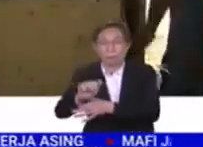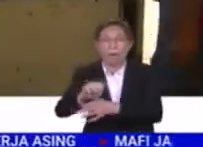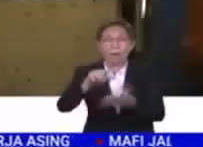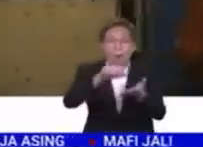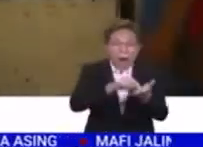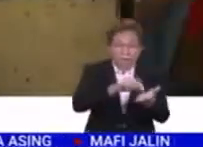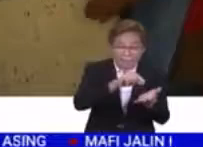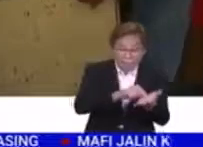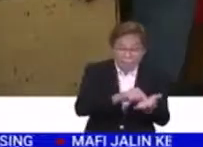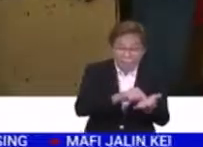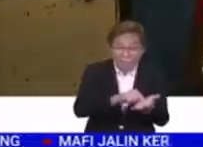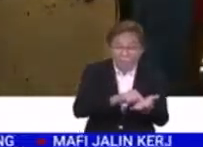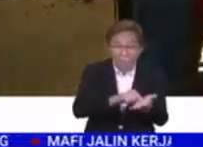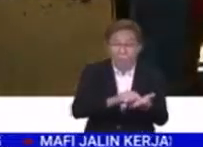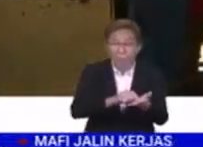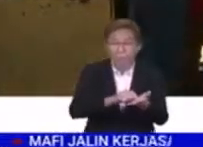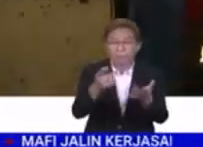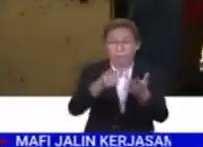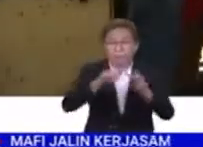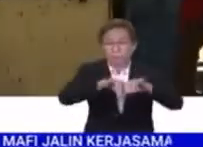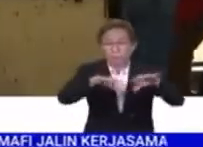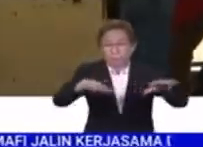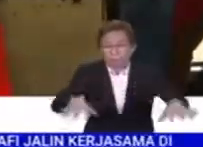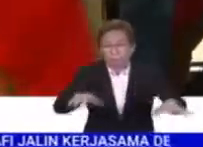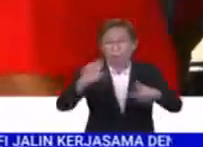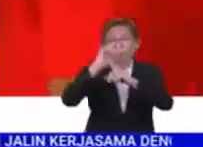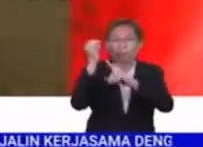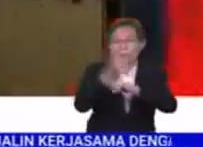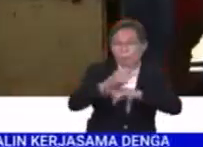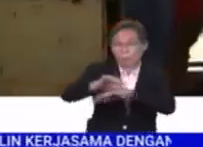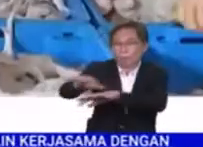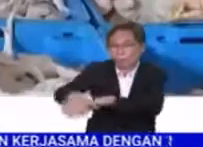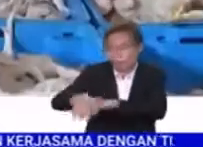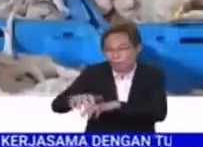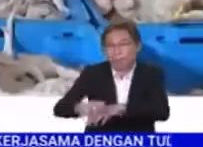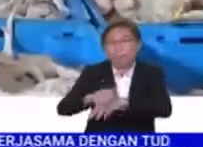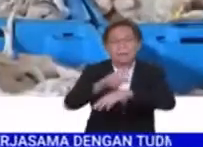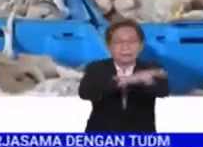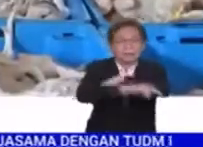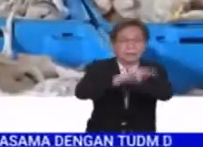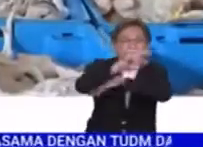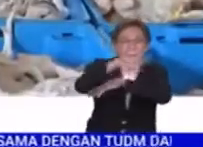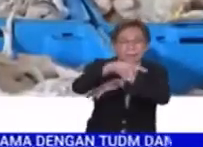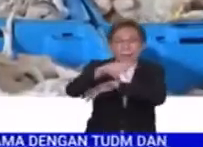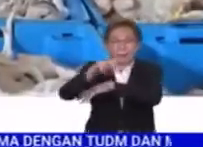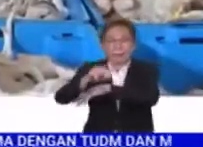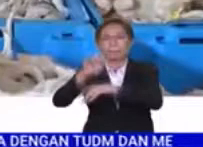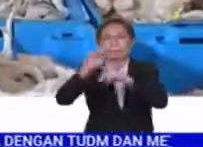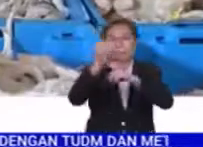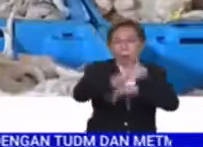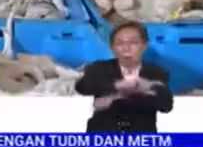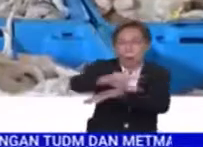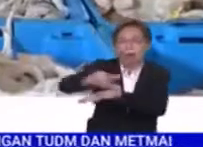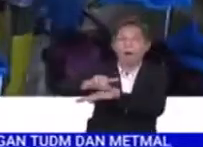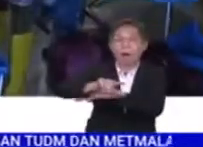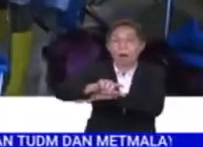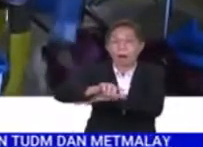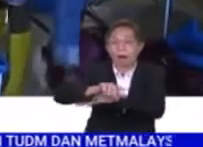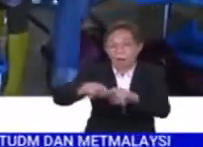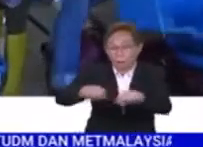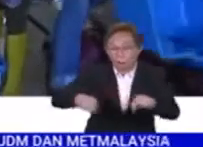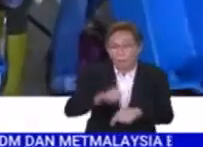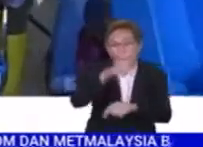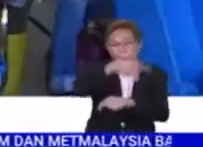ayam pula adalah melalui jaringan rangkaian pertubuhan peladang Negeri PPN dan pertubuhan peladang kawasan PPK dan